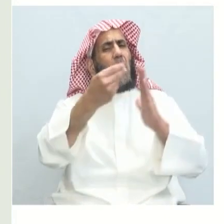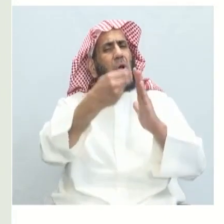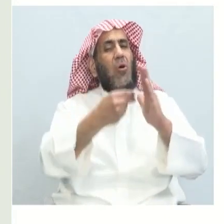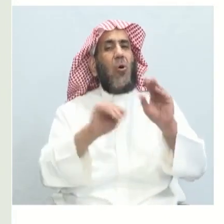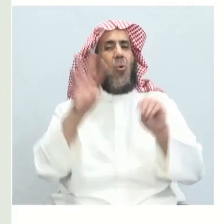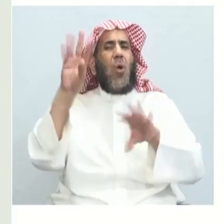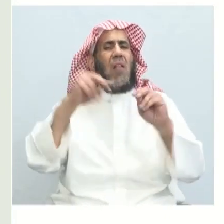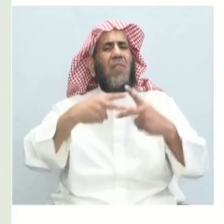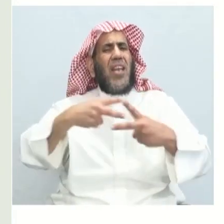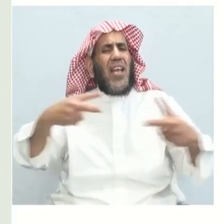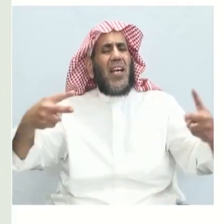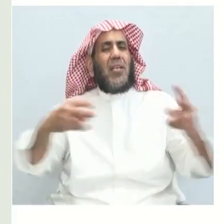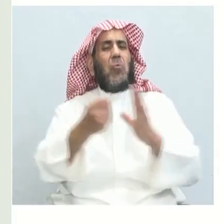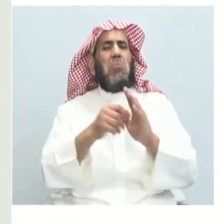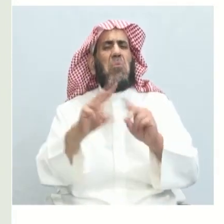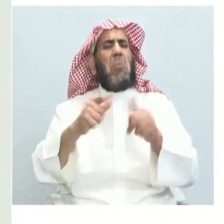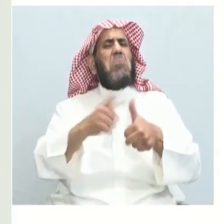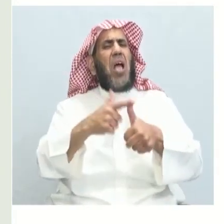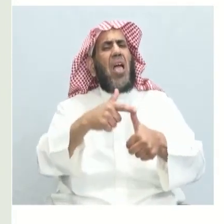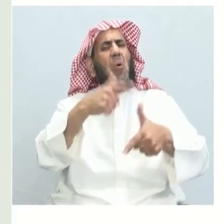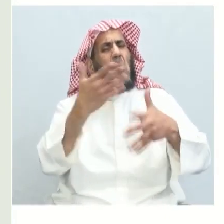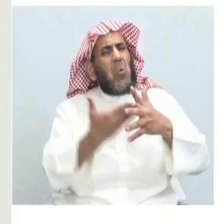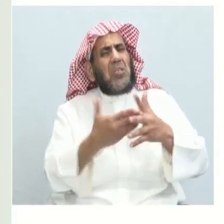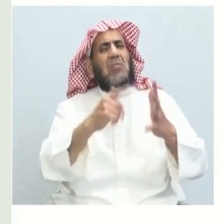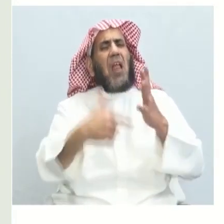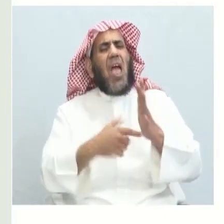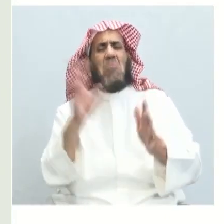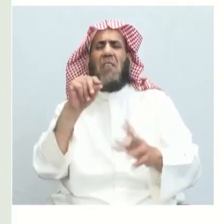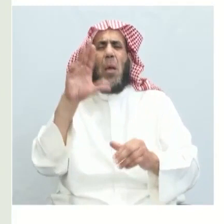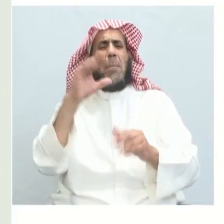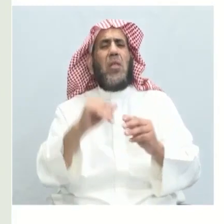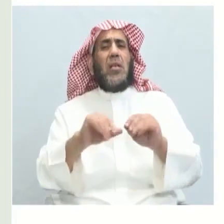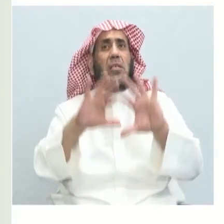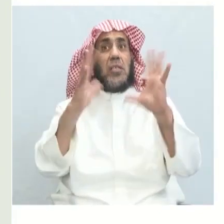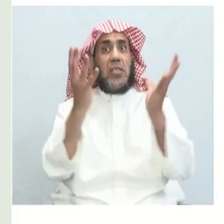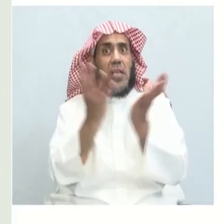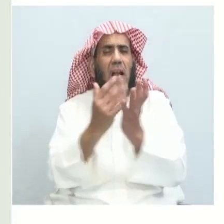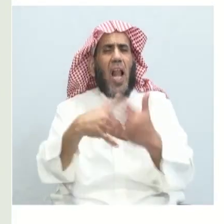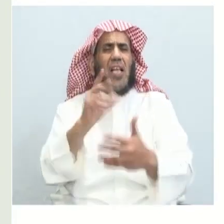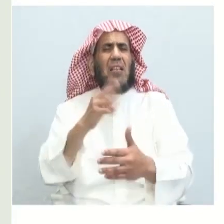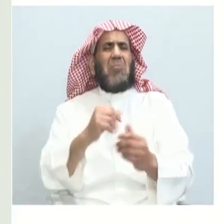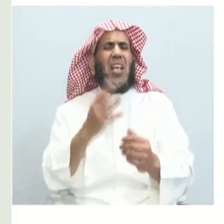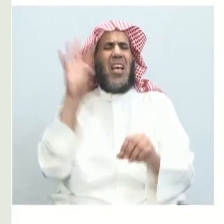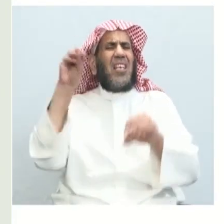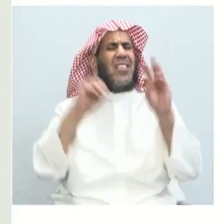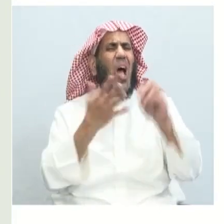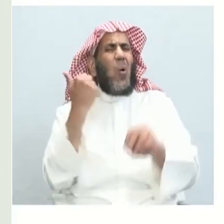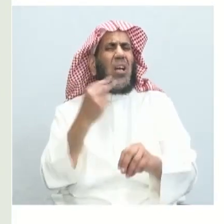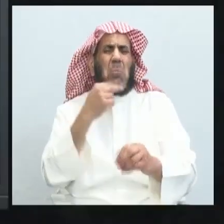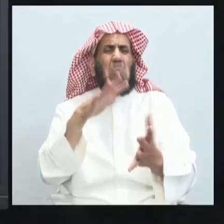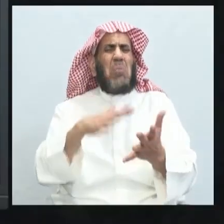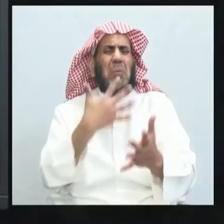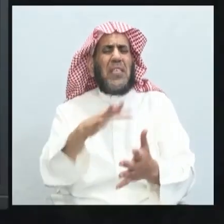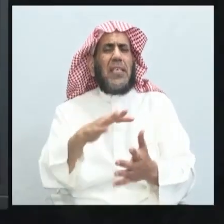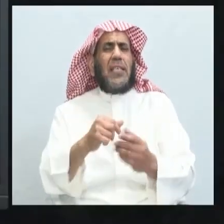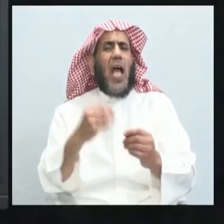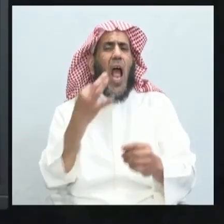والفنيات معنى انه لم تكن لها بدايه ولا وسط ولا بالشكل الحديث العصر الحديث وانما كانت عباره عن حكايه تروى